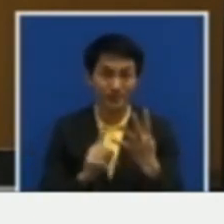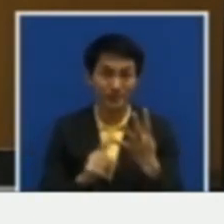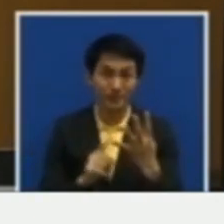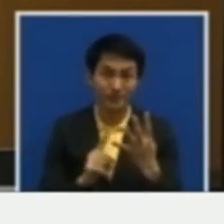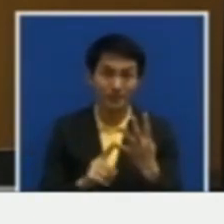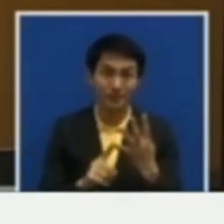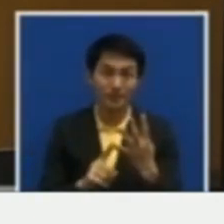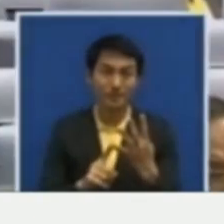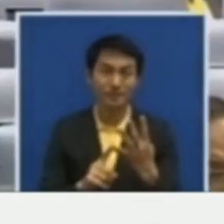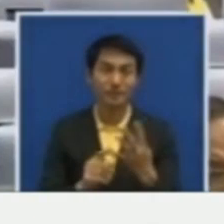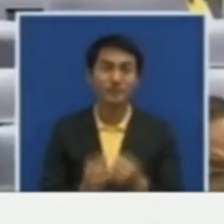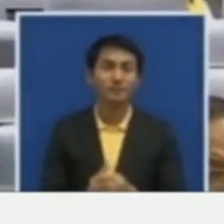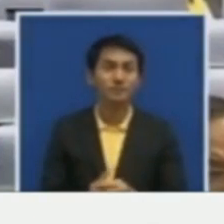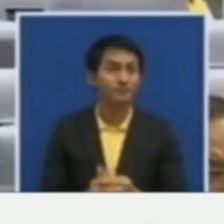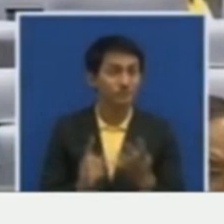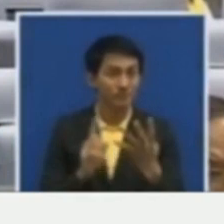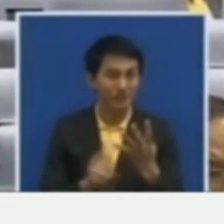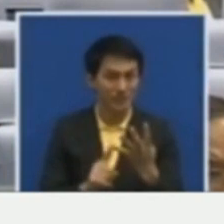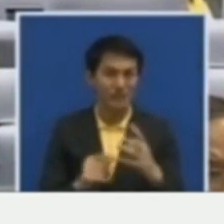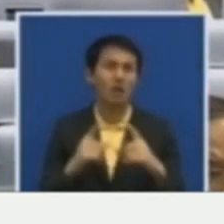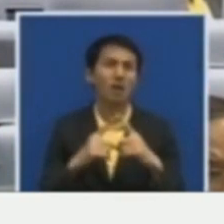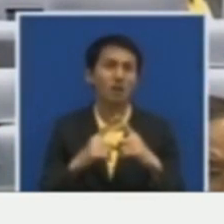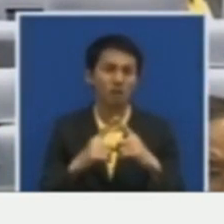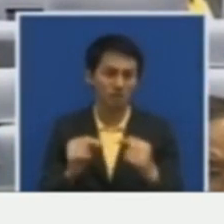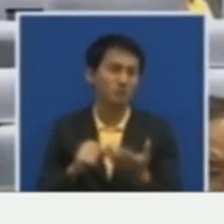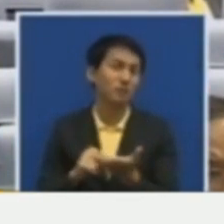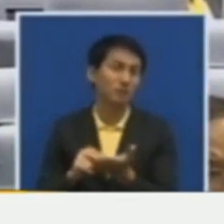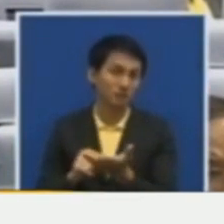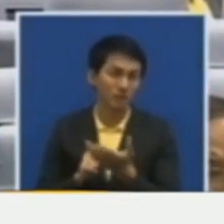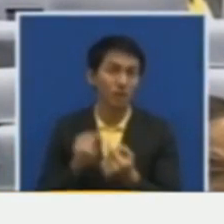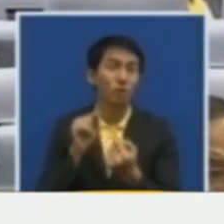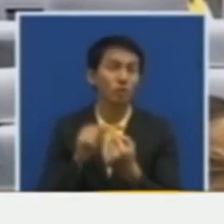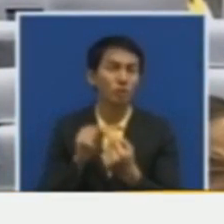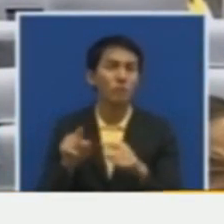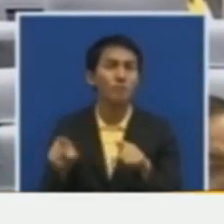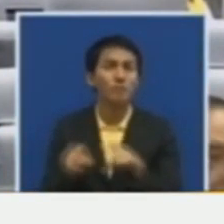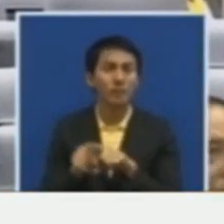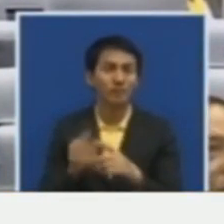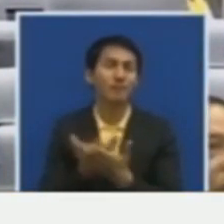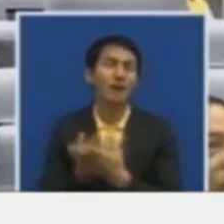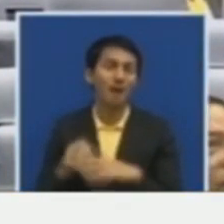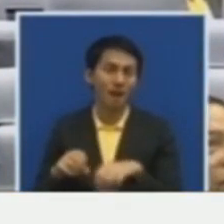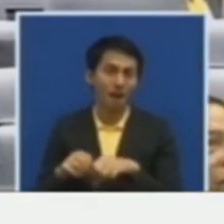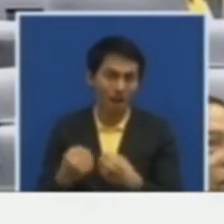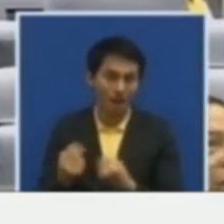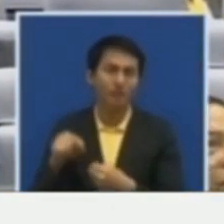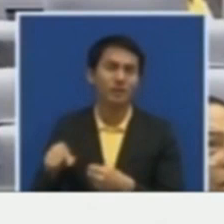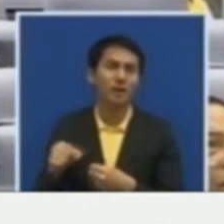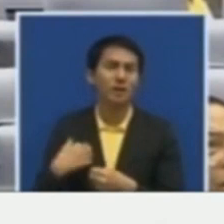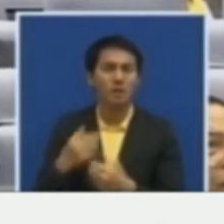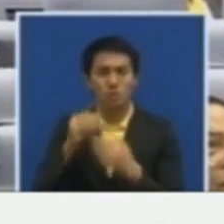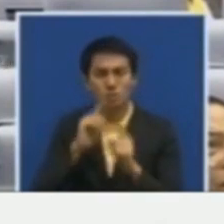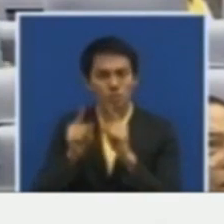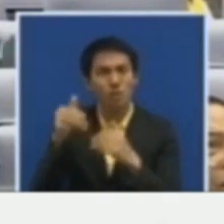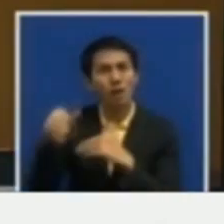ะนั้นเนี่ยเรื่องอะไรจะต้องมาเช็คชื่อมาเช็คเวลากันคะเขาต้องมีความปรารถนาอยากทำงานสิไม่งั้นจะเข้ามาเป็นวุฒิสมาชิกทำ